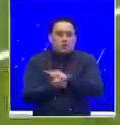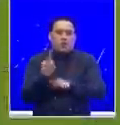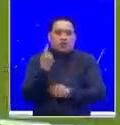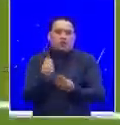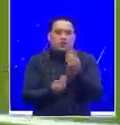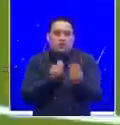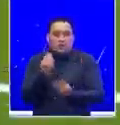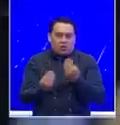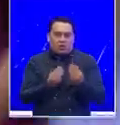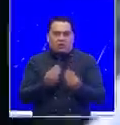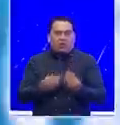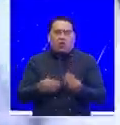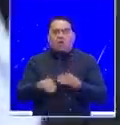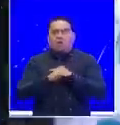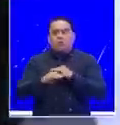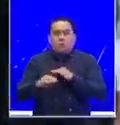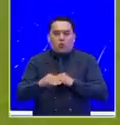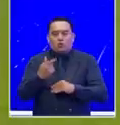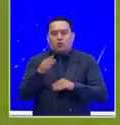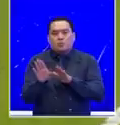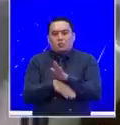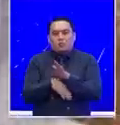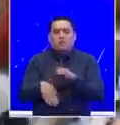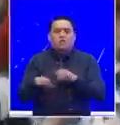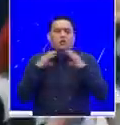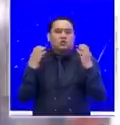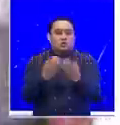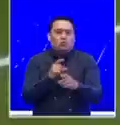матчем на нейтральном поле и без зрителей.